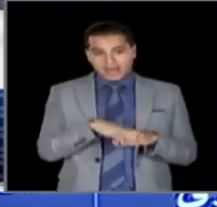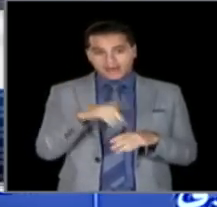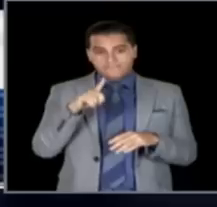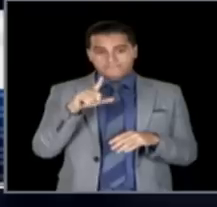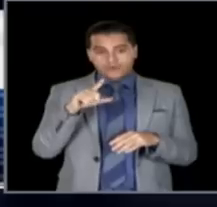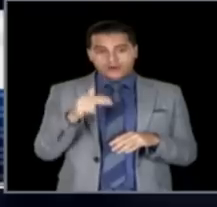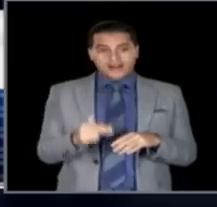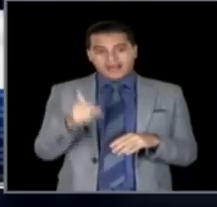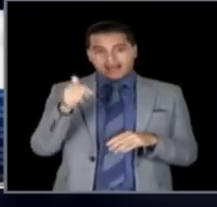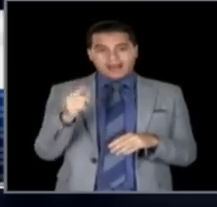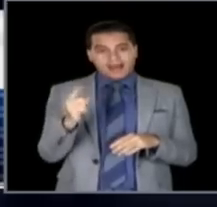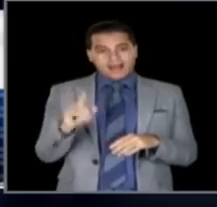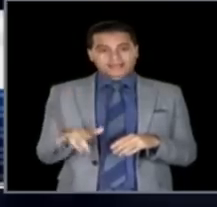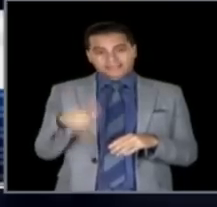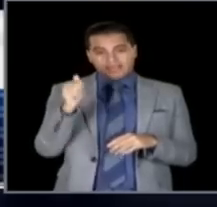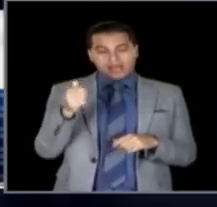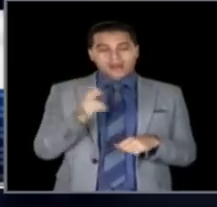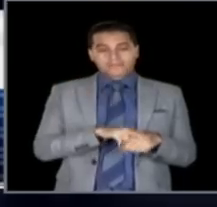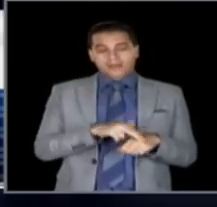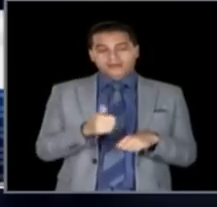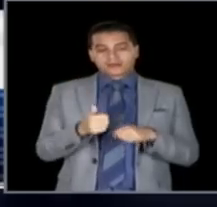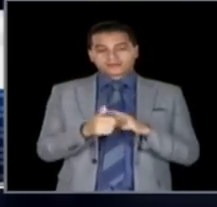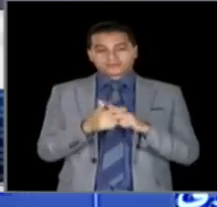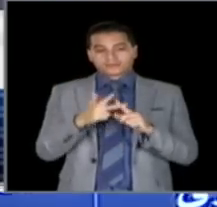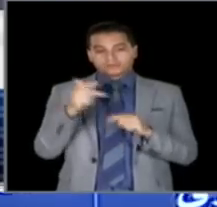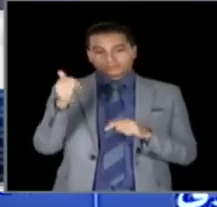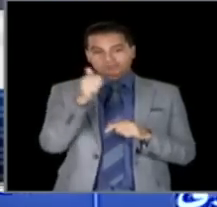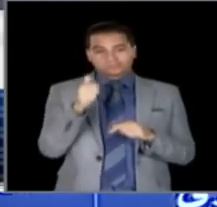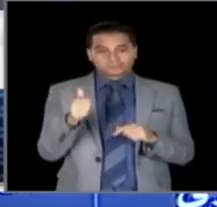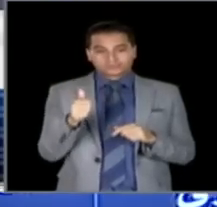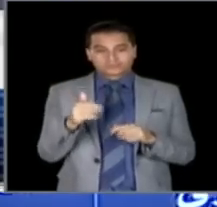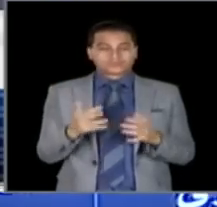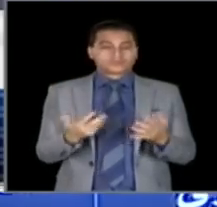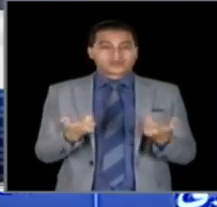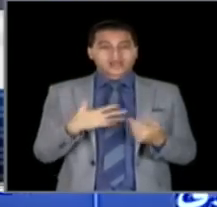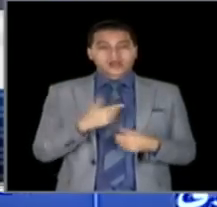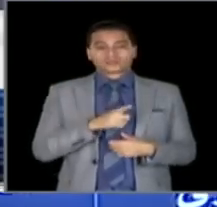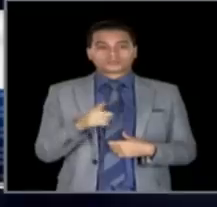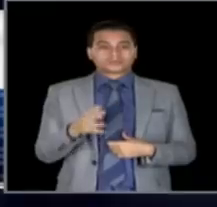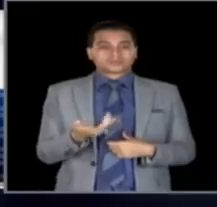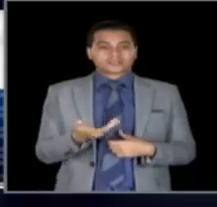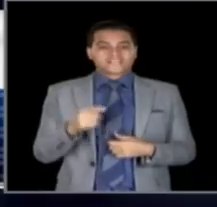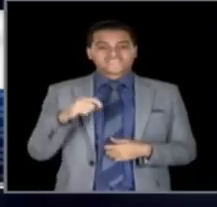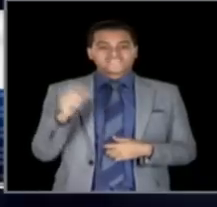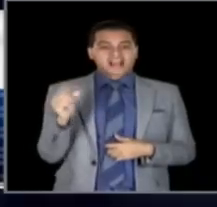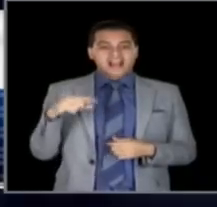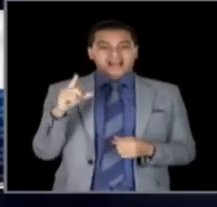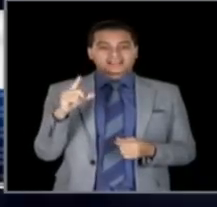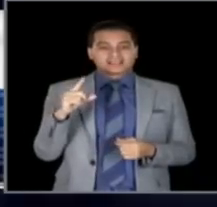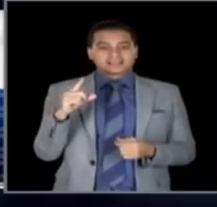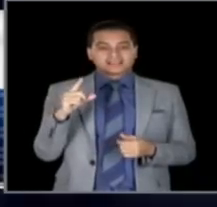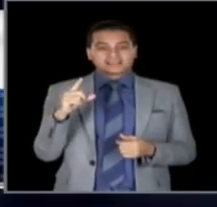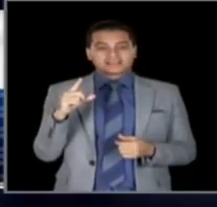بلغاريا. برافو عليك، مش دوله اسكندنافيه. تمام. فضل عندنا ثلاثه، فنلندا